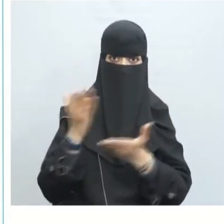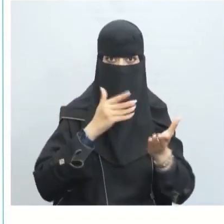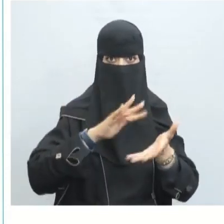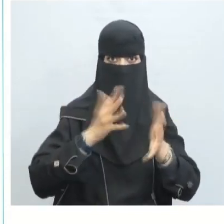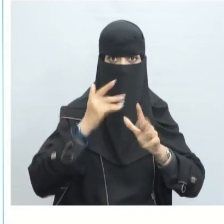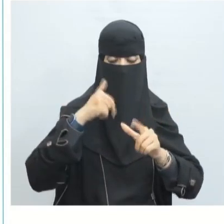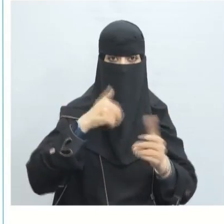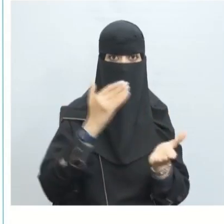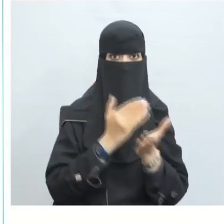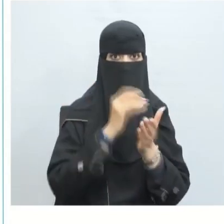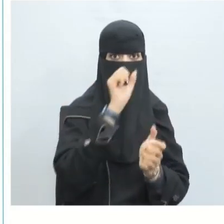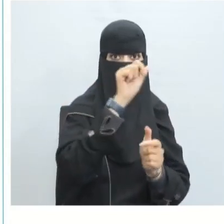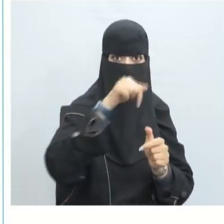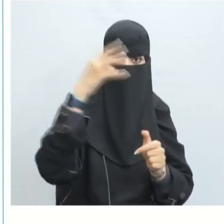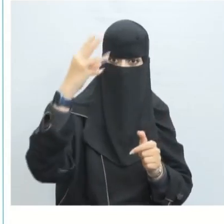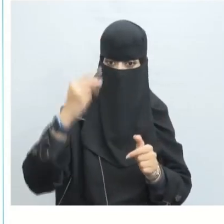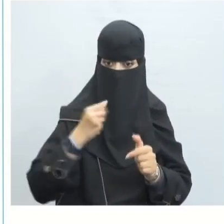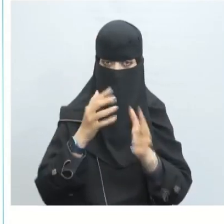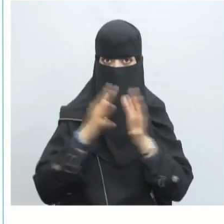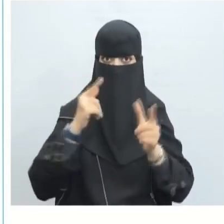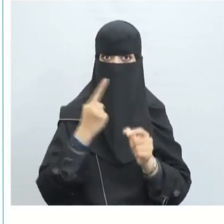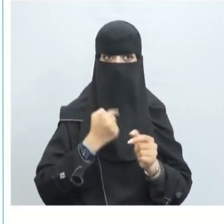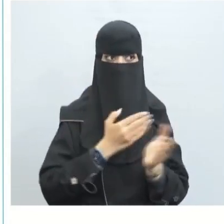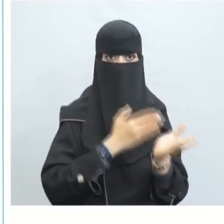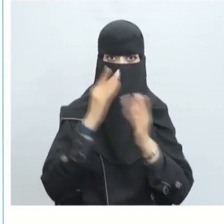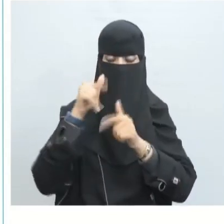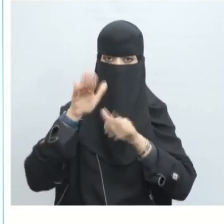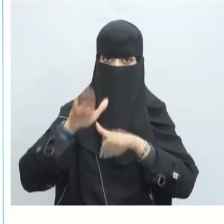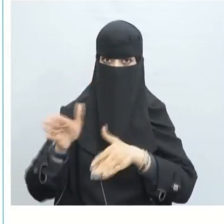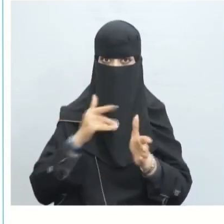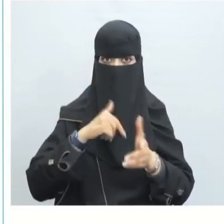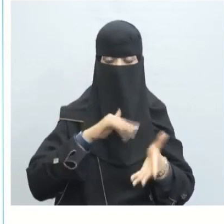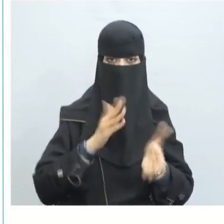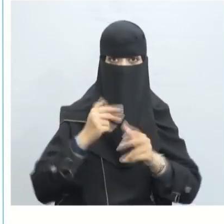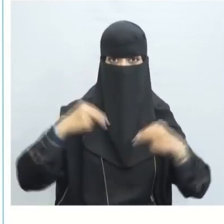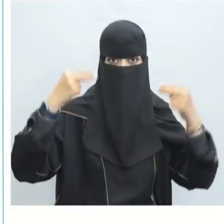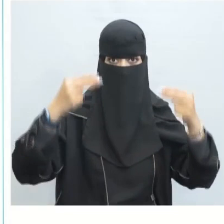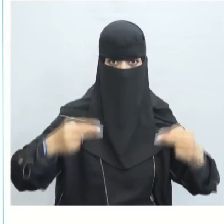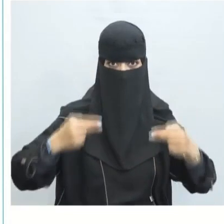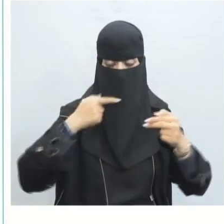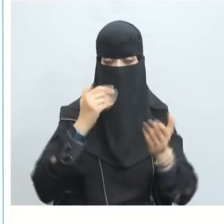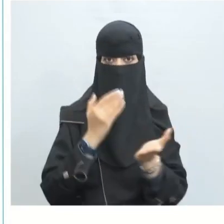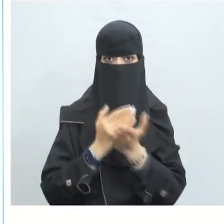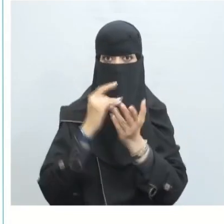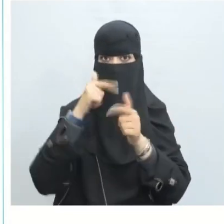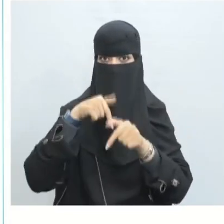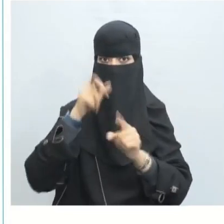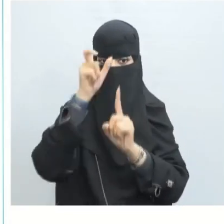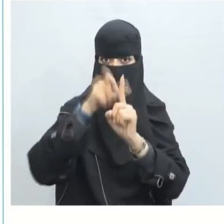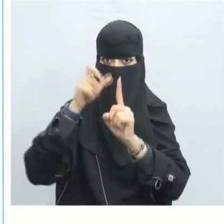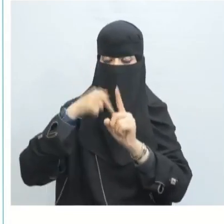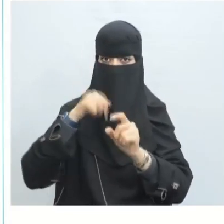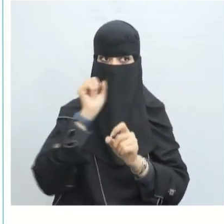الدعوه خاصه لان هنالك عدد كبير يرغب بالحضور كذلك في بعض الفعاليات يتم دعوه الاشخاص